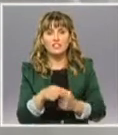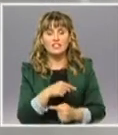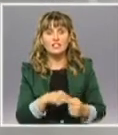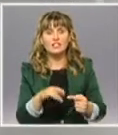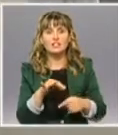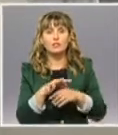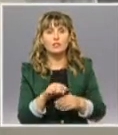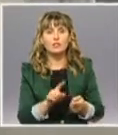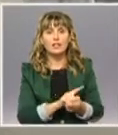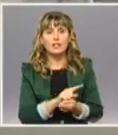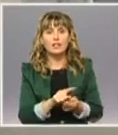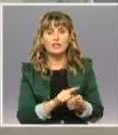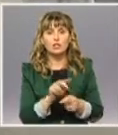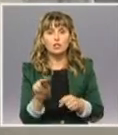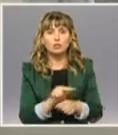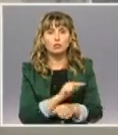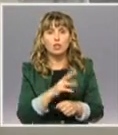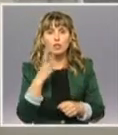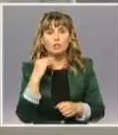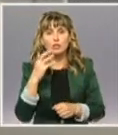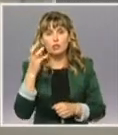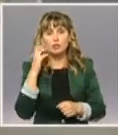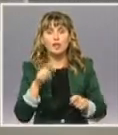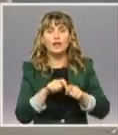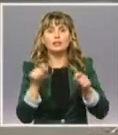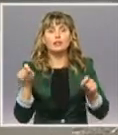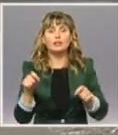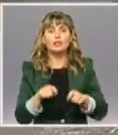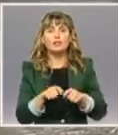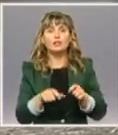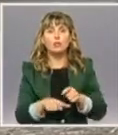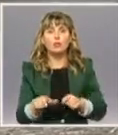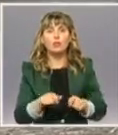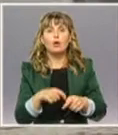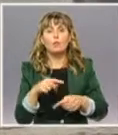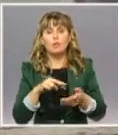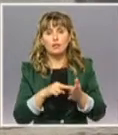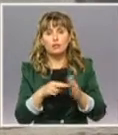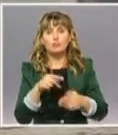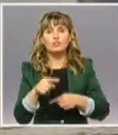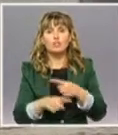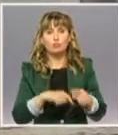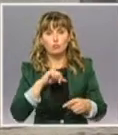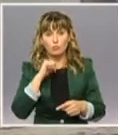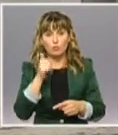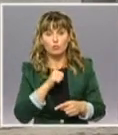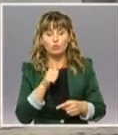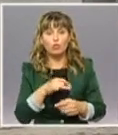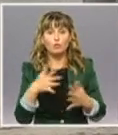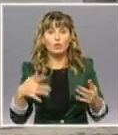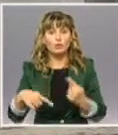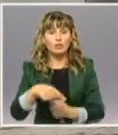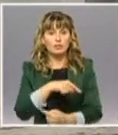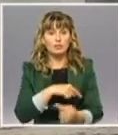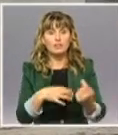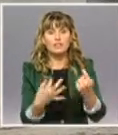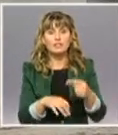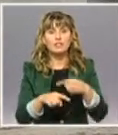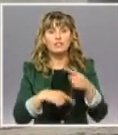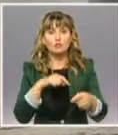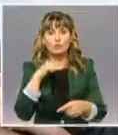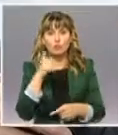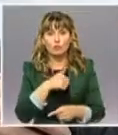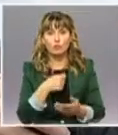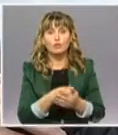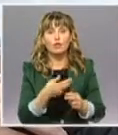и реконструкция дороги Алматы-Капшигай. Открыть проезд планируют уже в следующем году. Большую Алматинскую кольцевую дорогу начнут строить в конце следующего года.